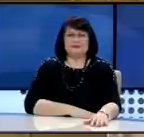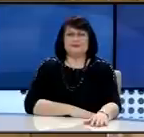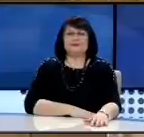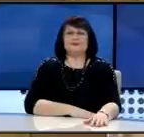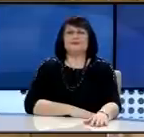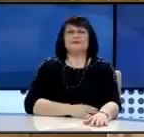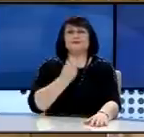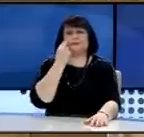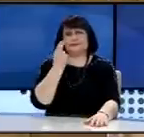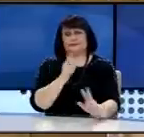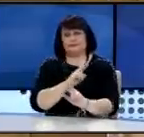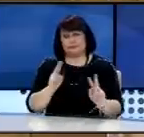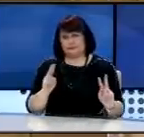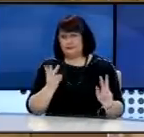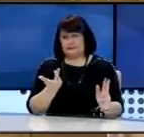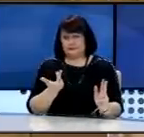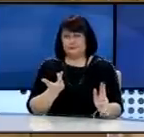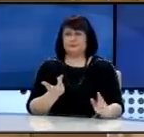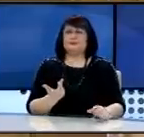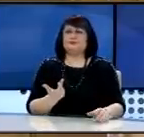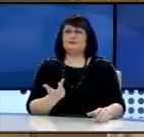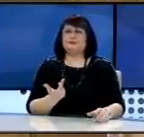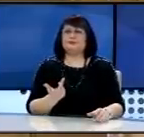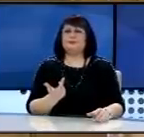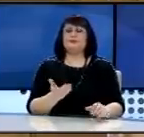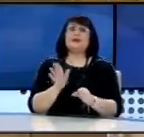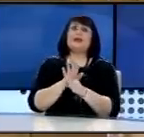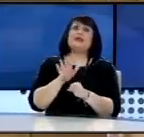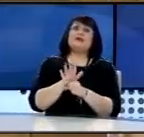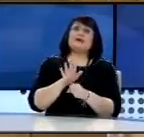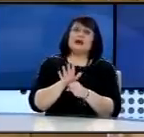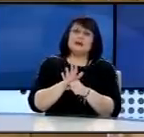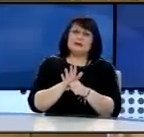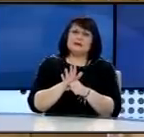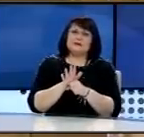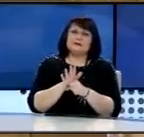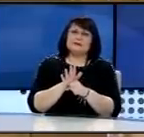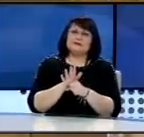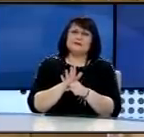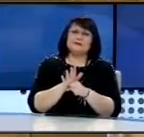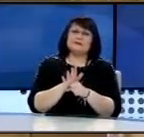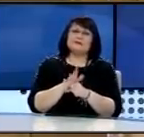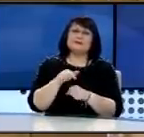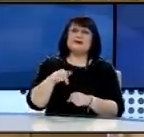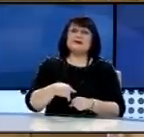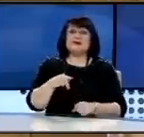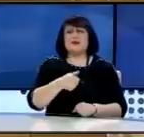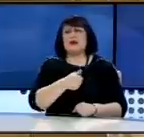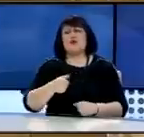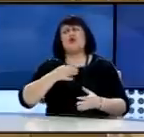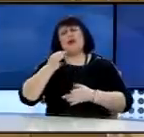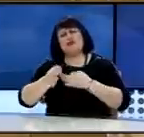Είναι φανερό όμως ότι δεν αρκεί να μένουμε σήμερα στις όποιες διαπιστώσεις.